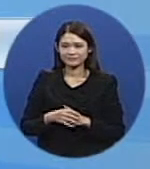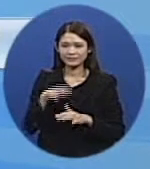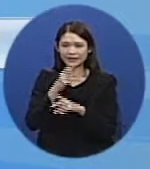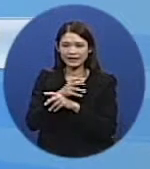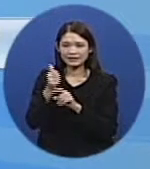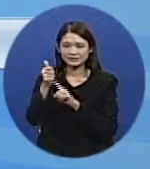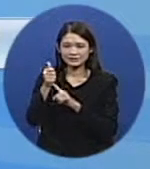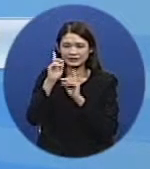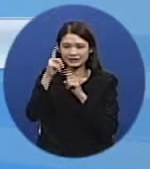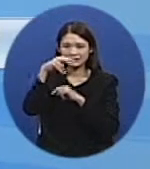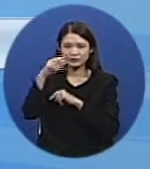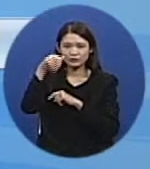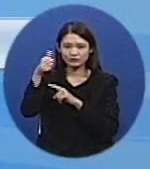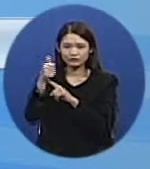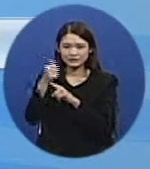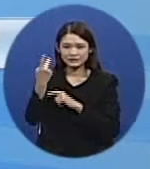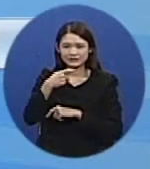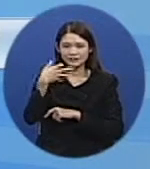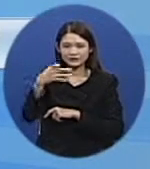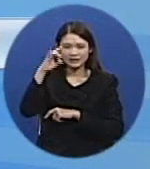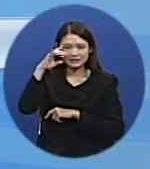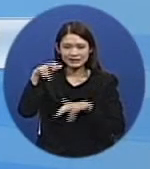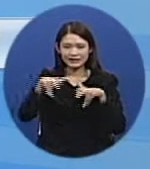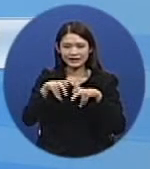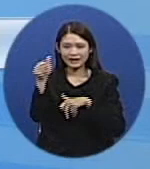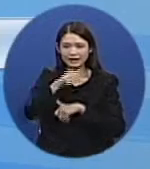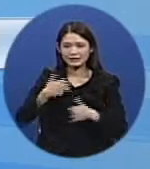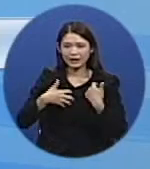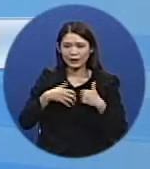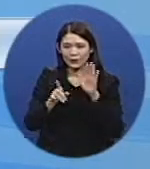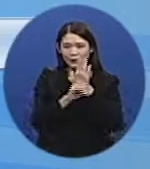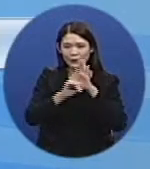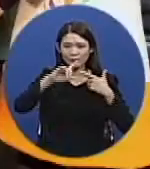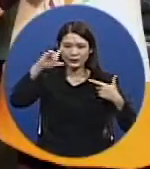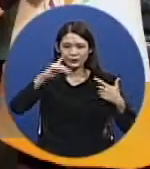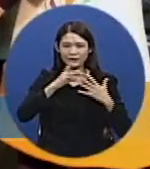개그맨 이동우 씨가 2014 인천장애인 아시안게임 홍보대사로 발탁됐습니다.